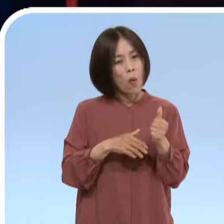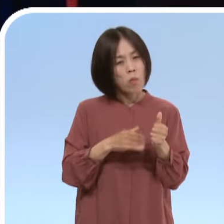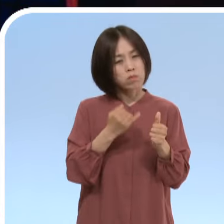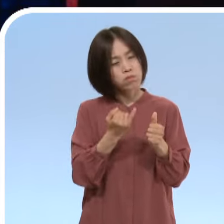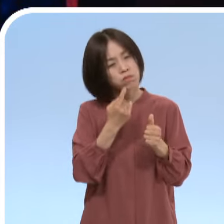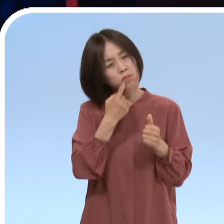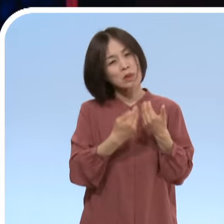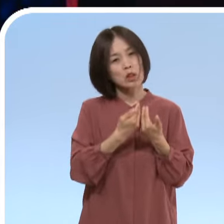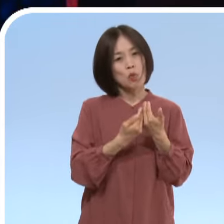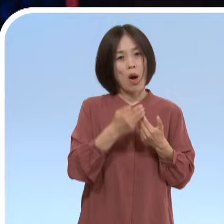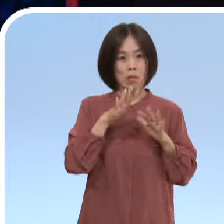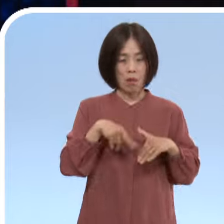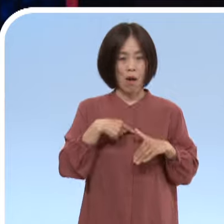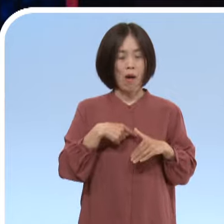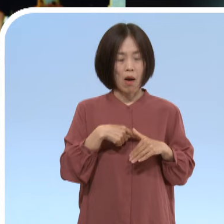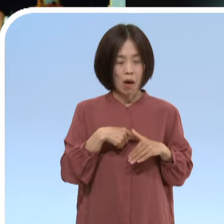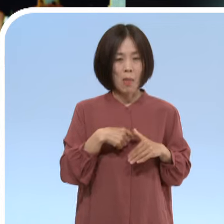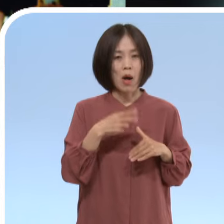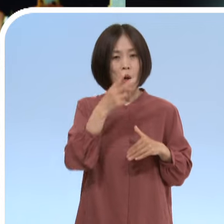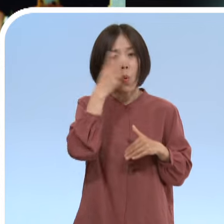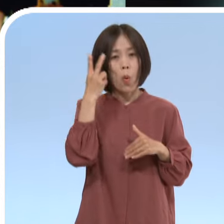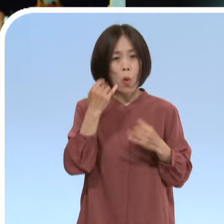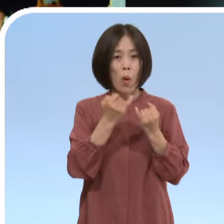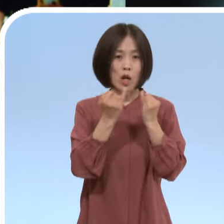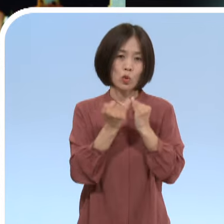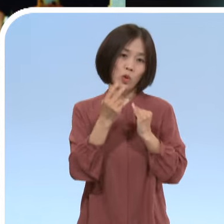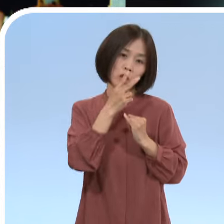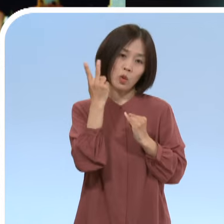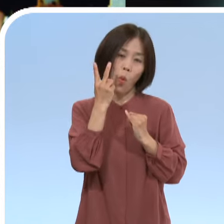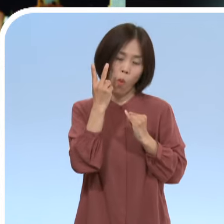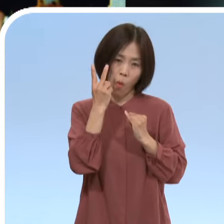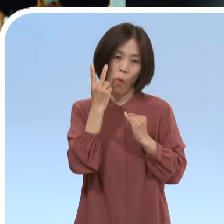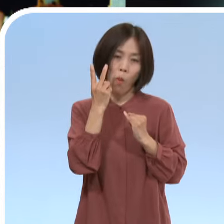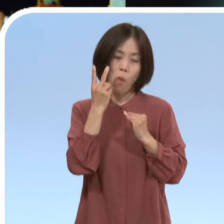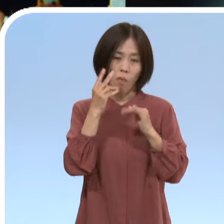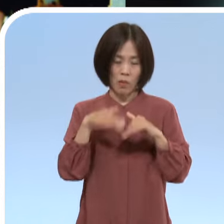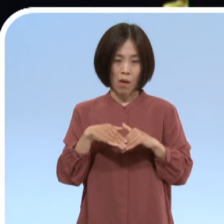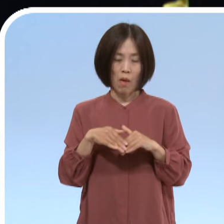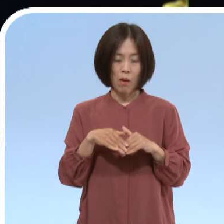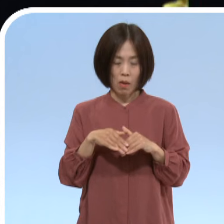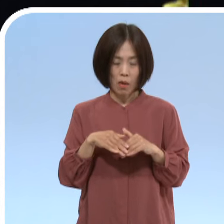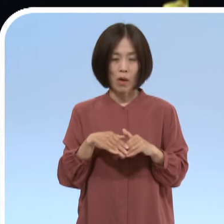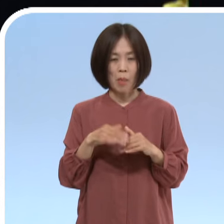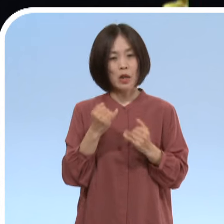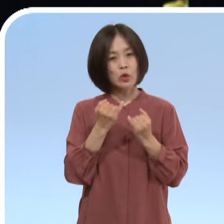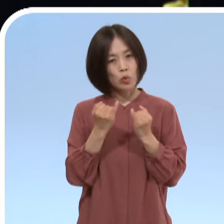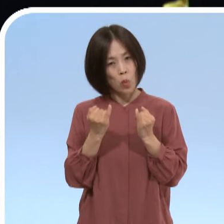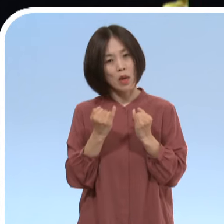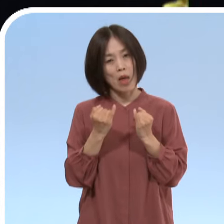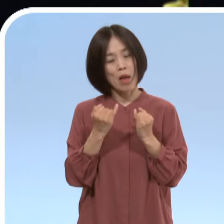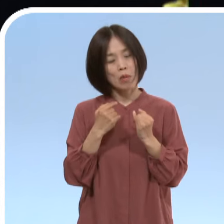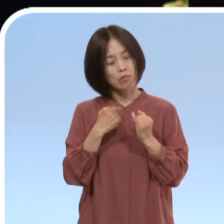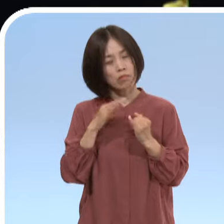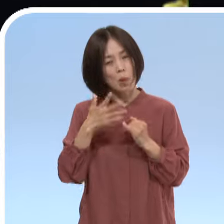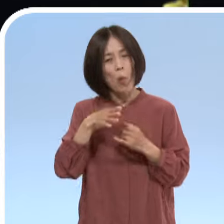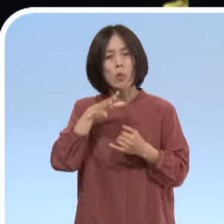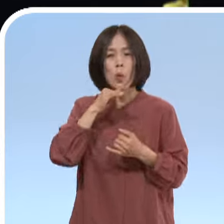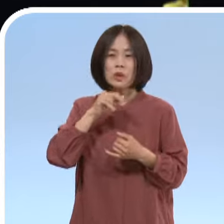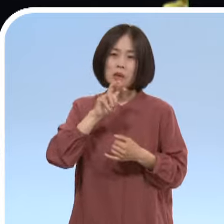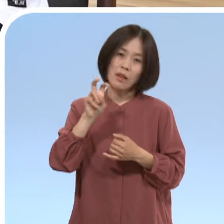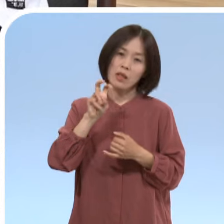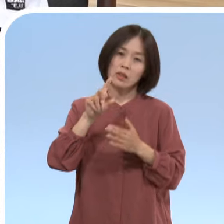りその性に対しての違和感があって、で高校を女子高校に行くことになって、そこまではもう女性としてはやっぱりいたんですけ